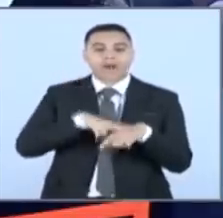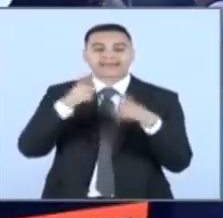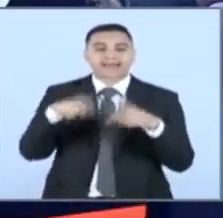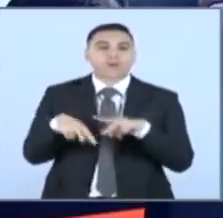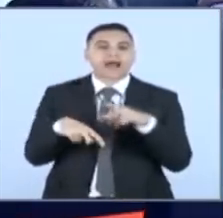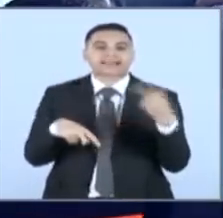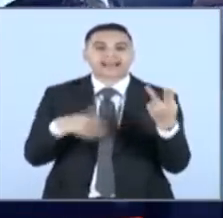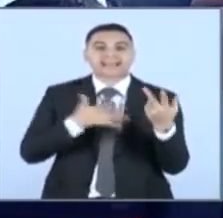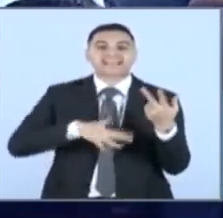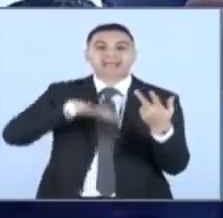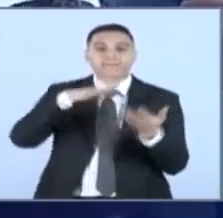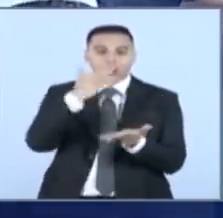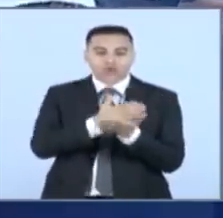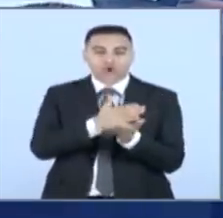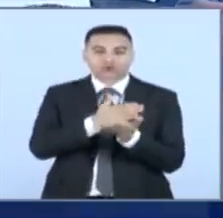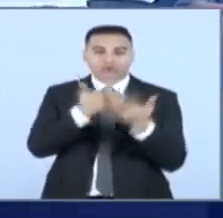يصل الارتفاع